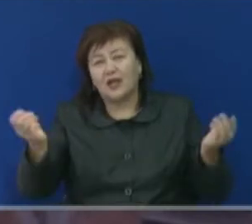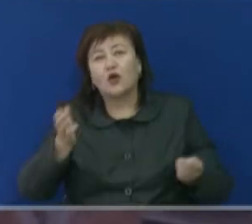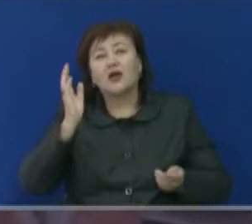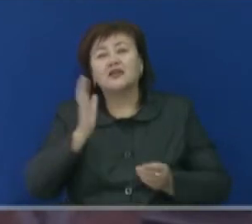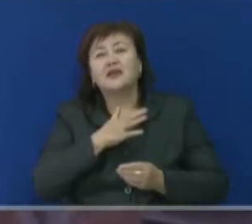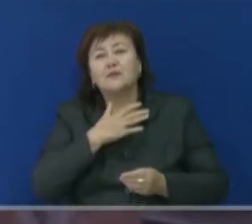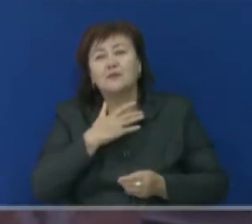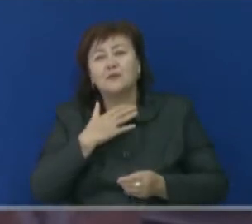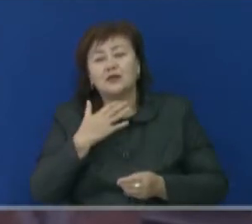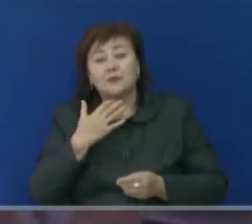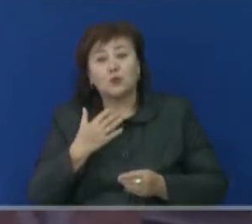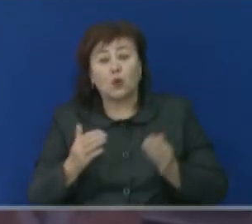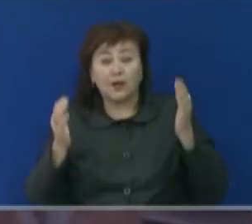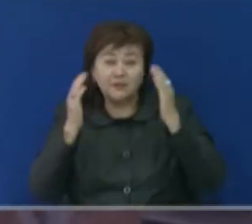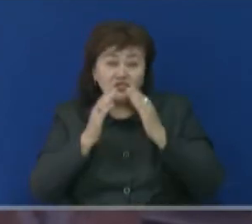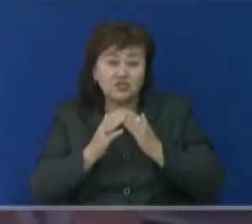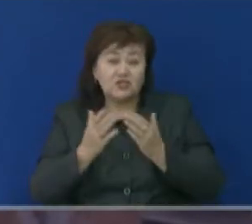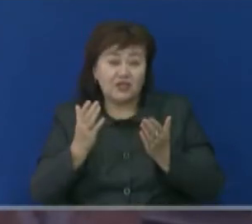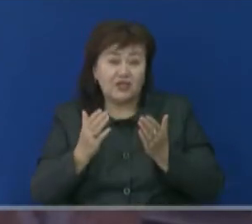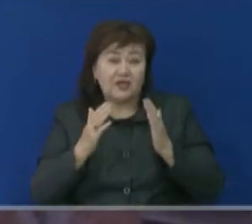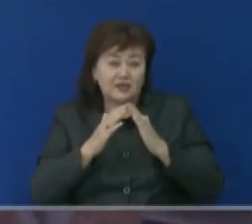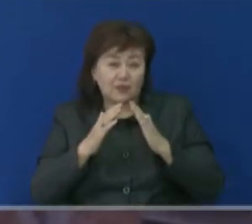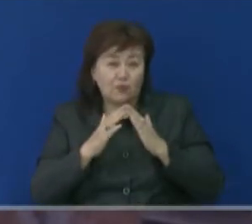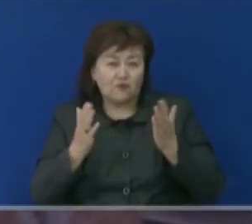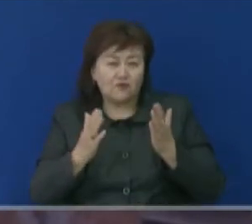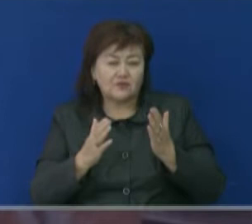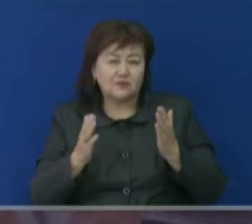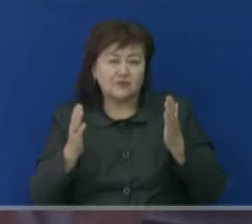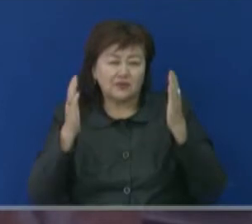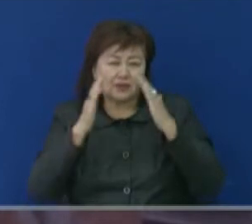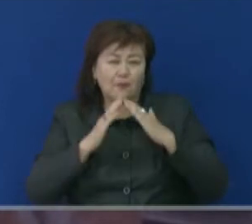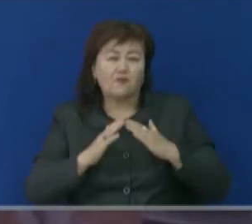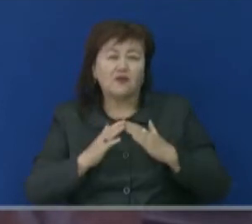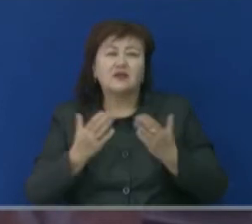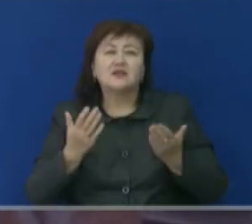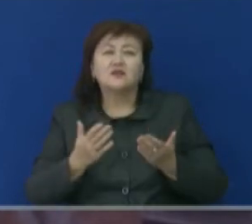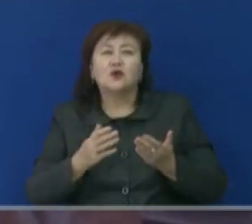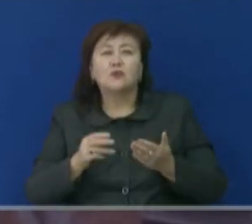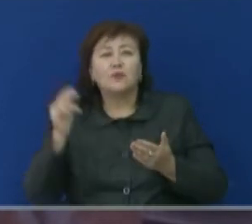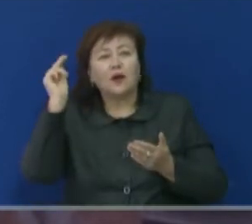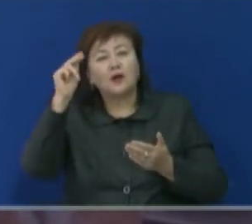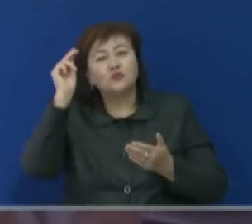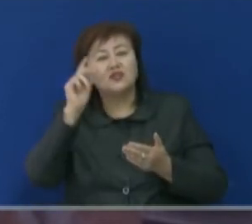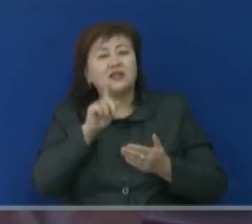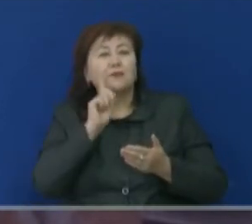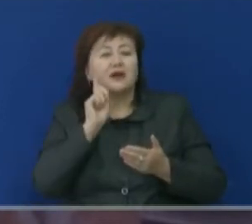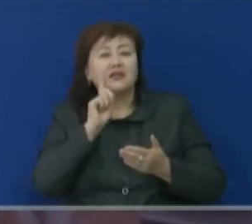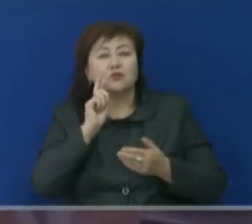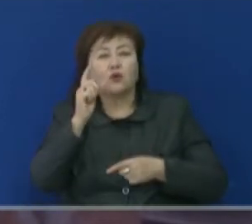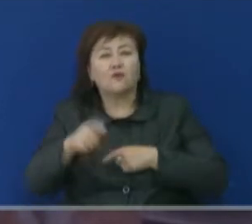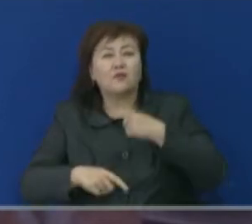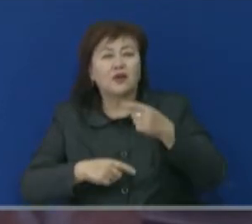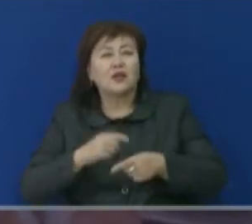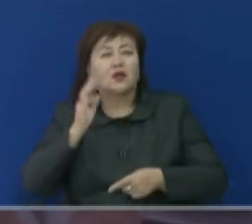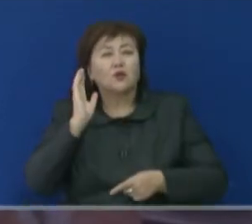көбейгені бізге тәртіп әкеледі. Біздің балаларымыз, мынау өсіп келе жатқан немере шөберелеріміздің дендері сау